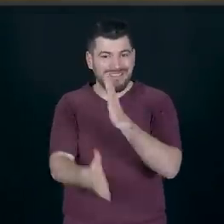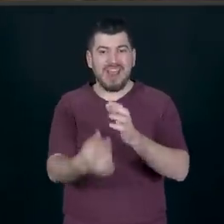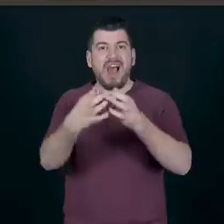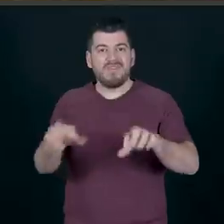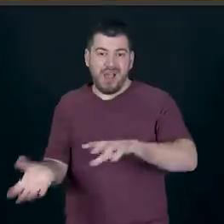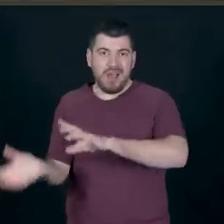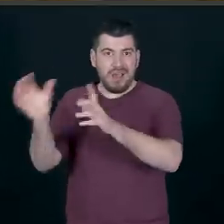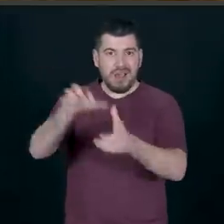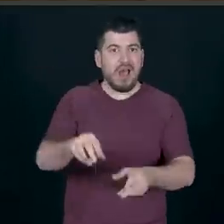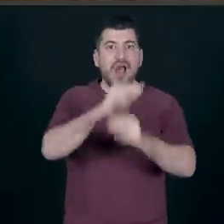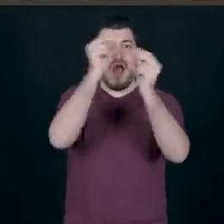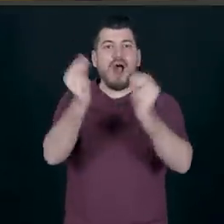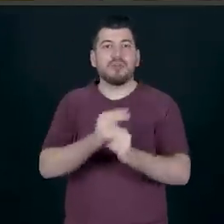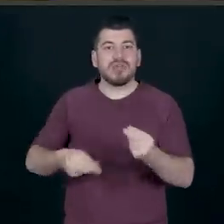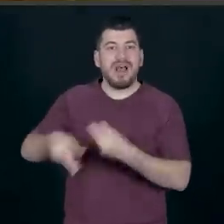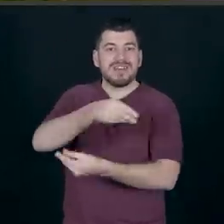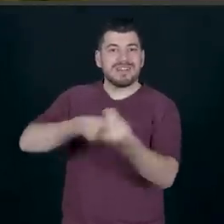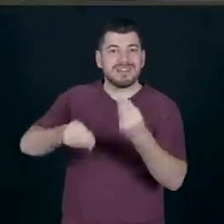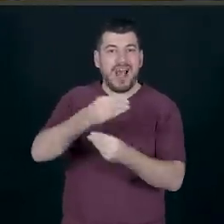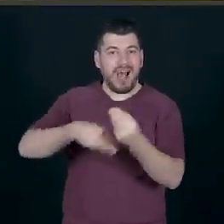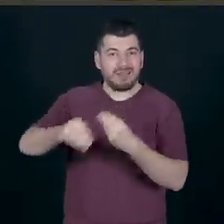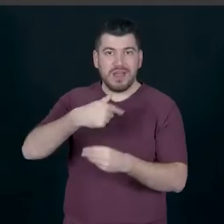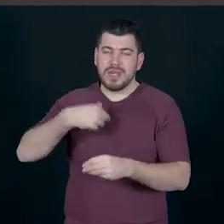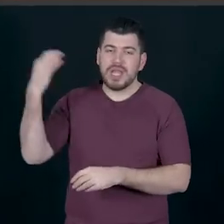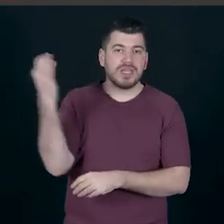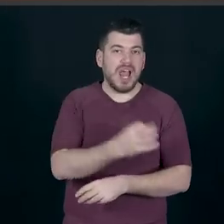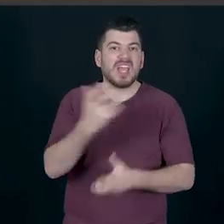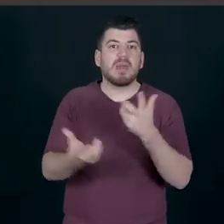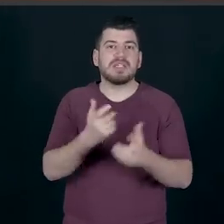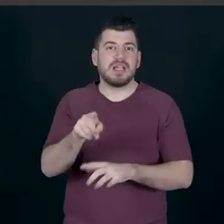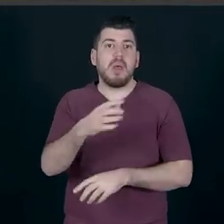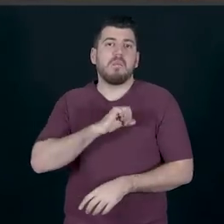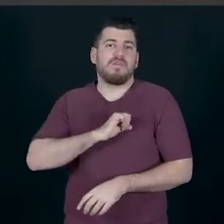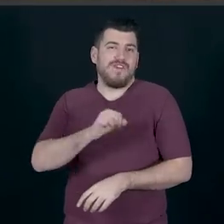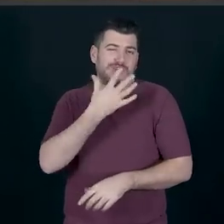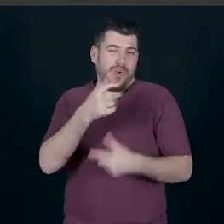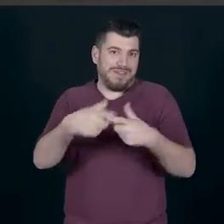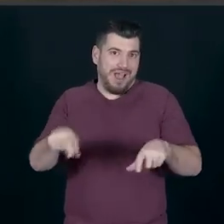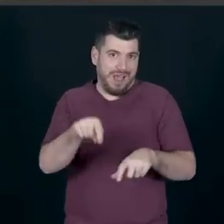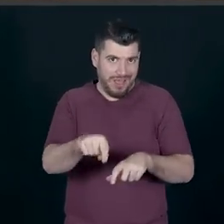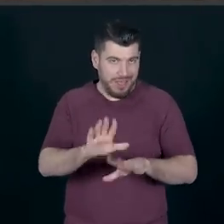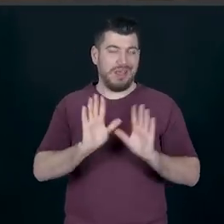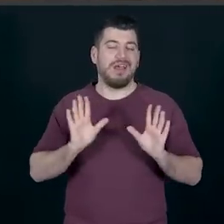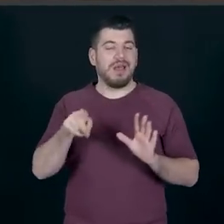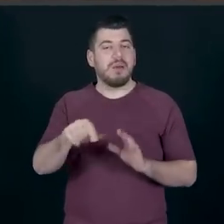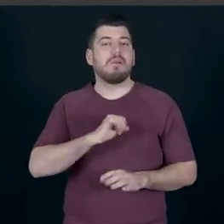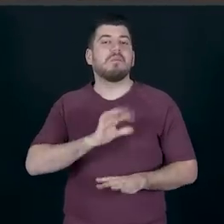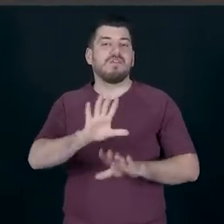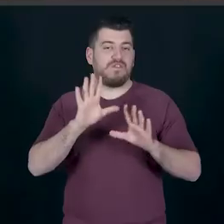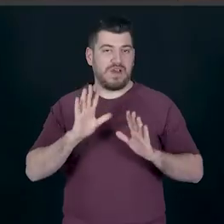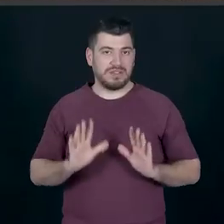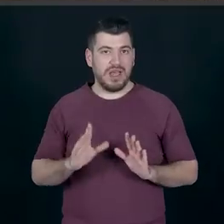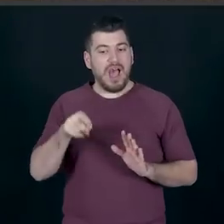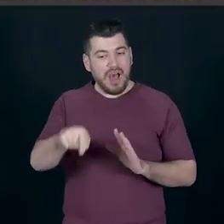Με αυτόν τον τρόπο πετυχαίνουμε τη σάλτσα να γίνει τέλεια και ψημένη. Μην φοβάστε ότι δεν θα είναι άψητη. Σας το λέω να ξέρετε, να μην γίνει καμιά παρεξήγηση. Θα